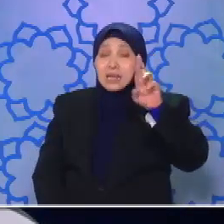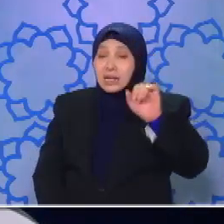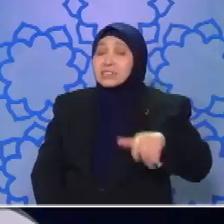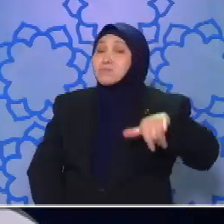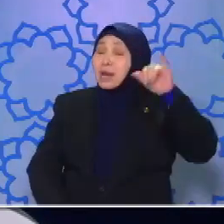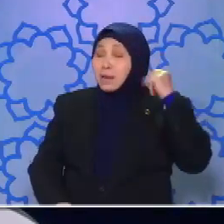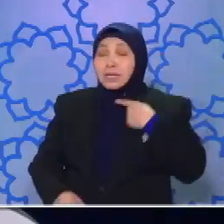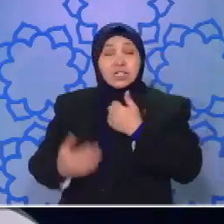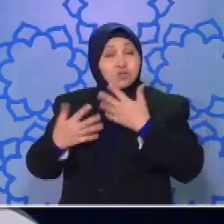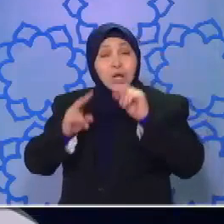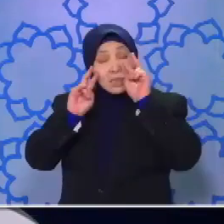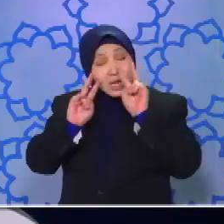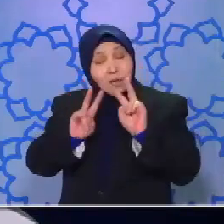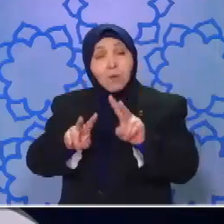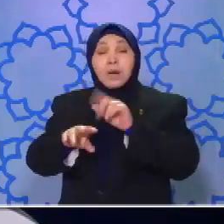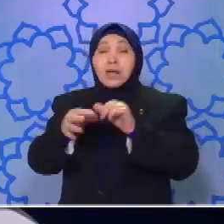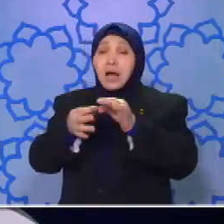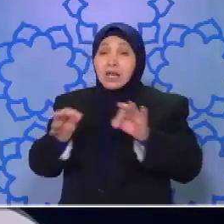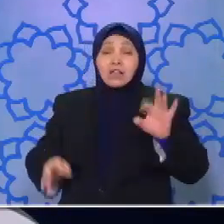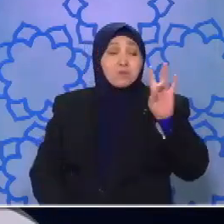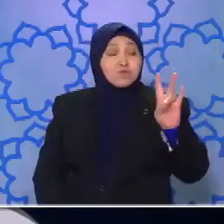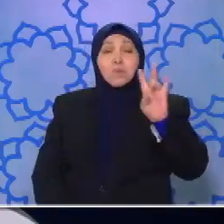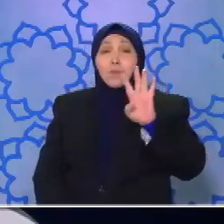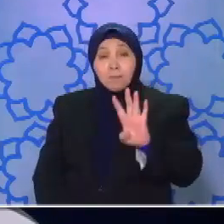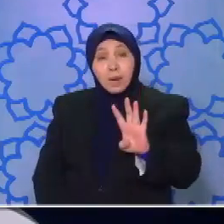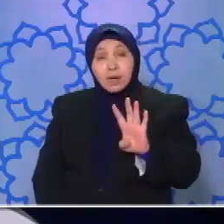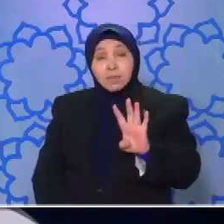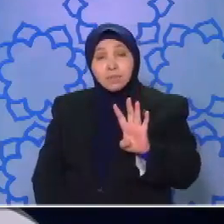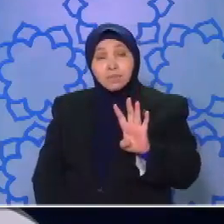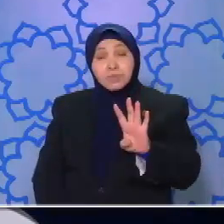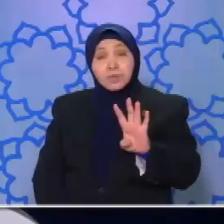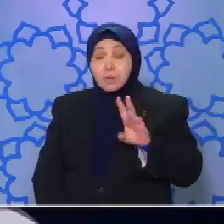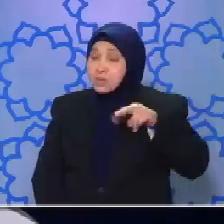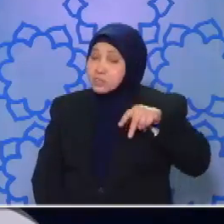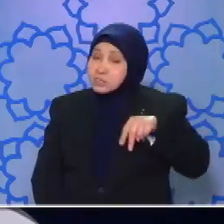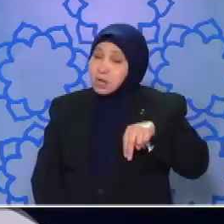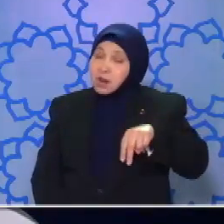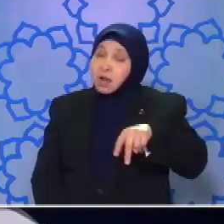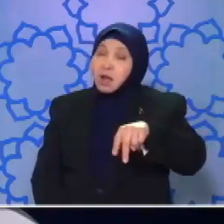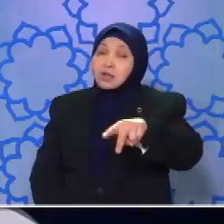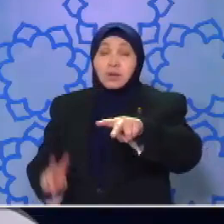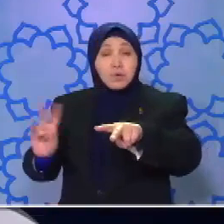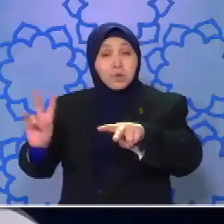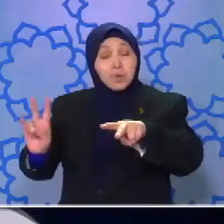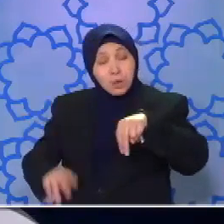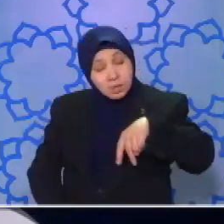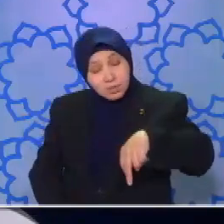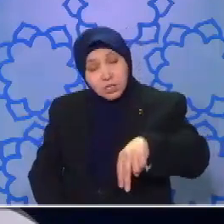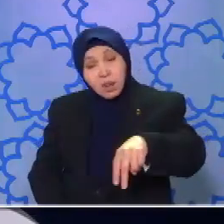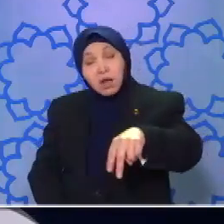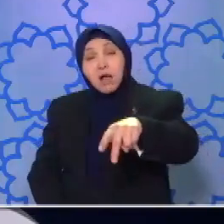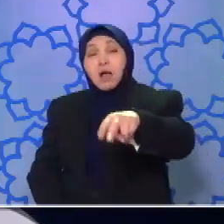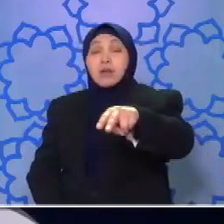semalam kita sudah pun melihat bahawa pada ayat 74 mereka berjalan, ya, mereka berjalan dan Nabi